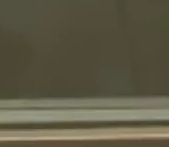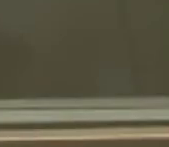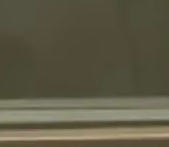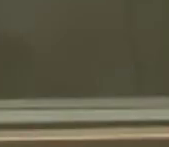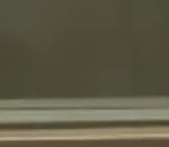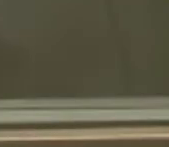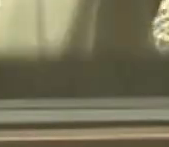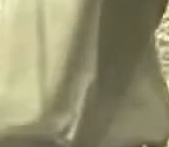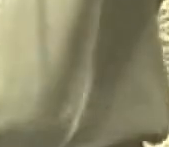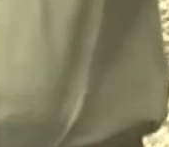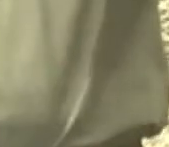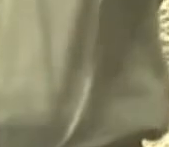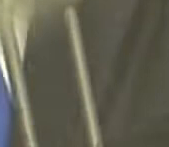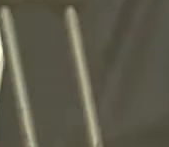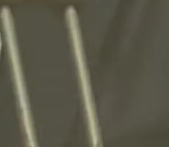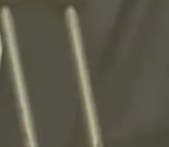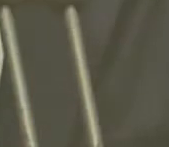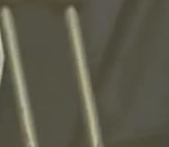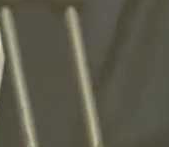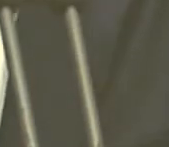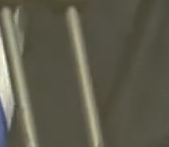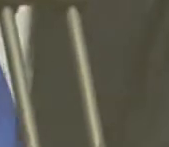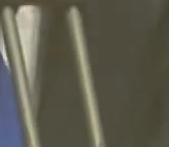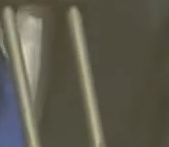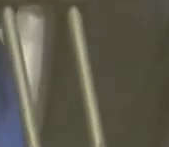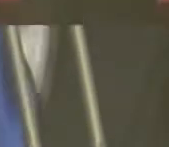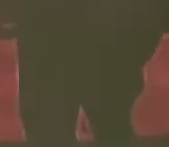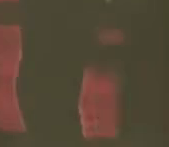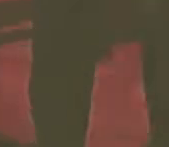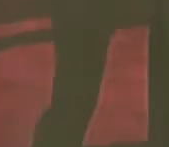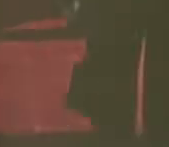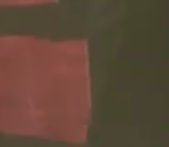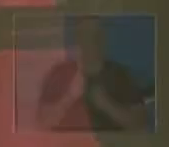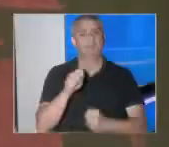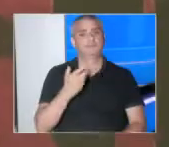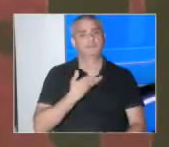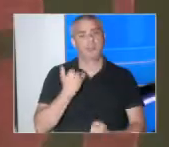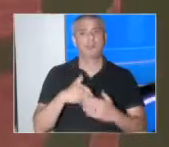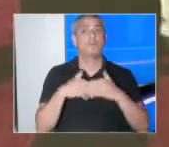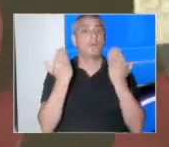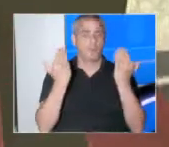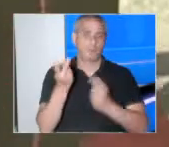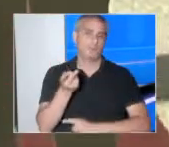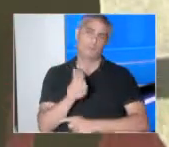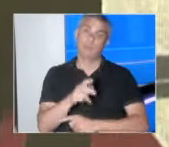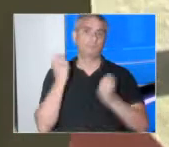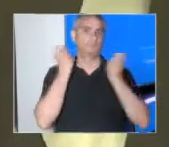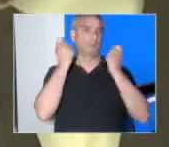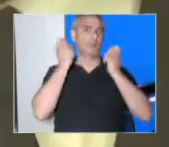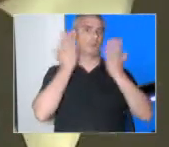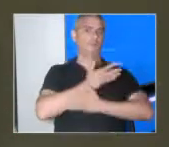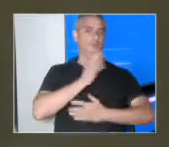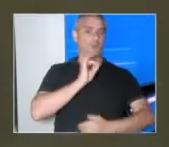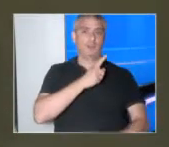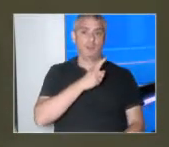לפנינו, אבל אנחנו פותחים עם הבשורה הקשה שקיבלה הכנסת לפנות בוקר, עם פטירתו הפתאומית